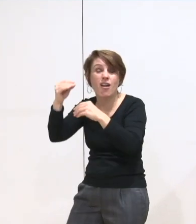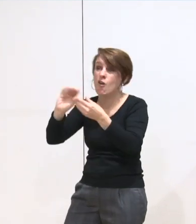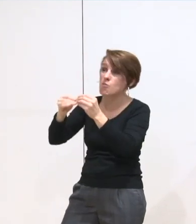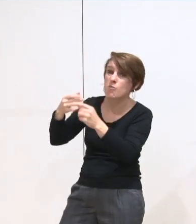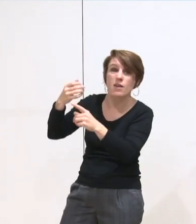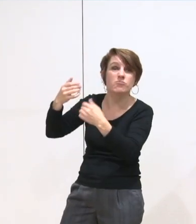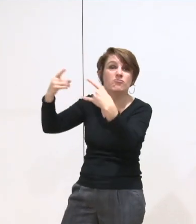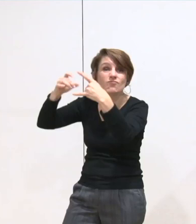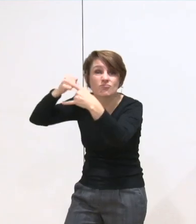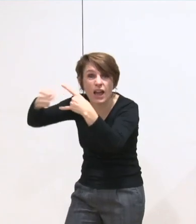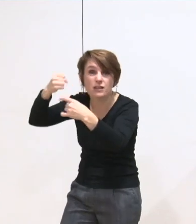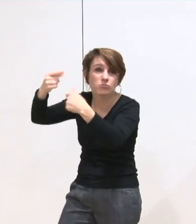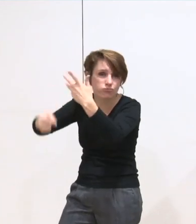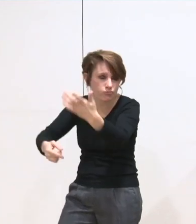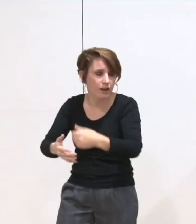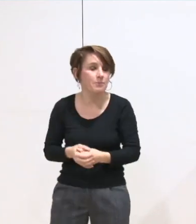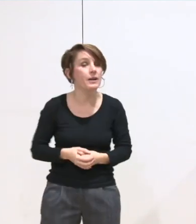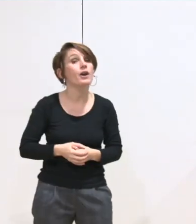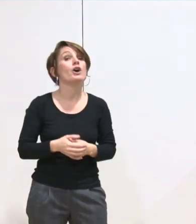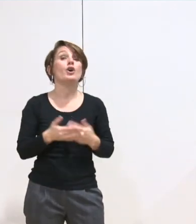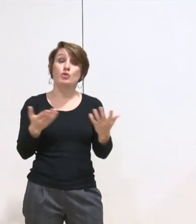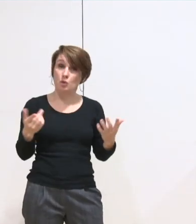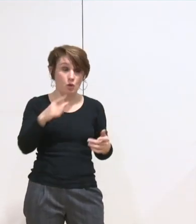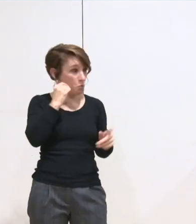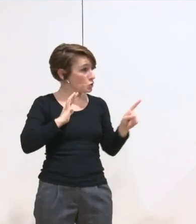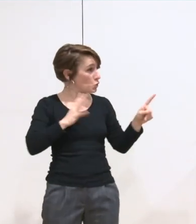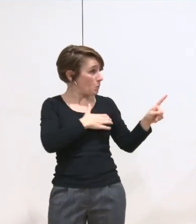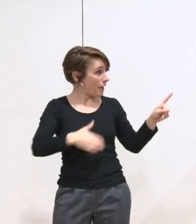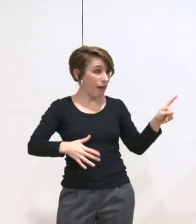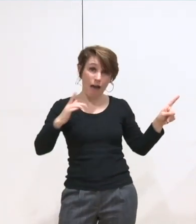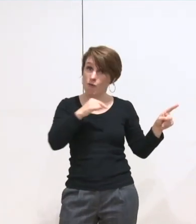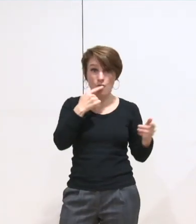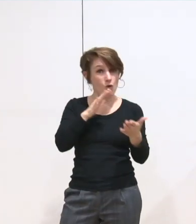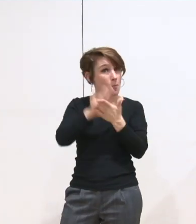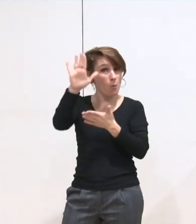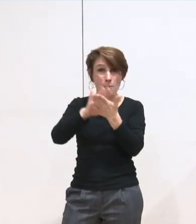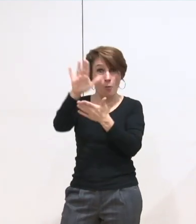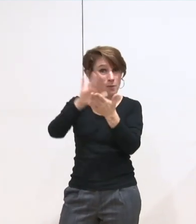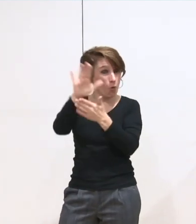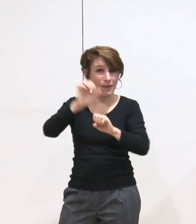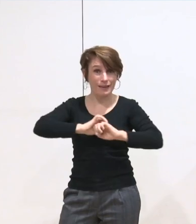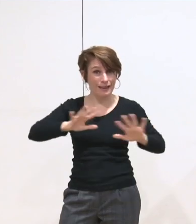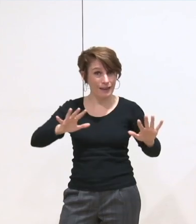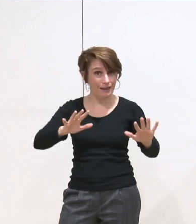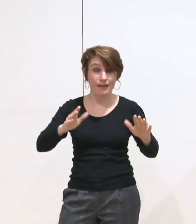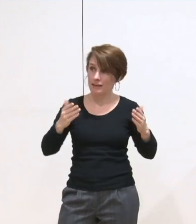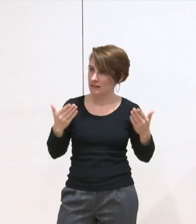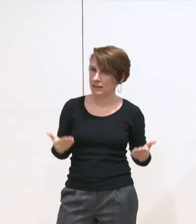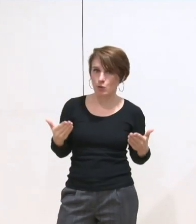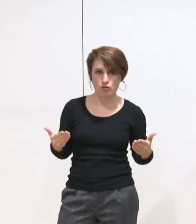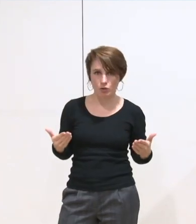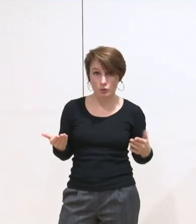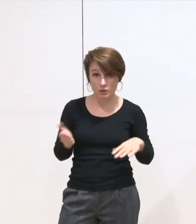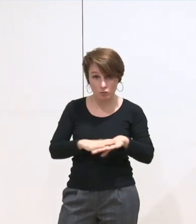ces engagements, vos engagements, étaient clairs. Et aujourd'hui, les commerçants, comme beaucoup de Grenoblois, vous renvoient à la